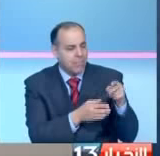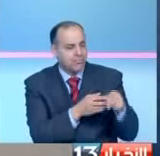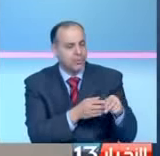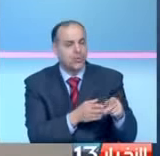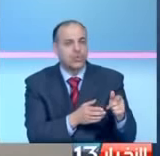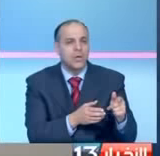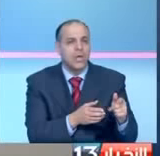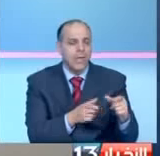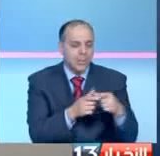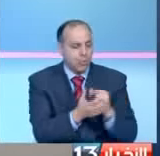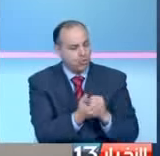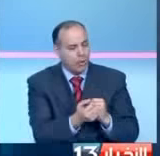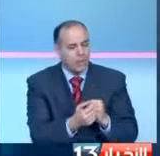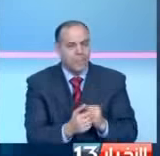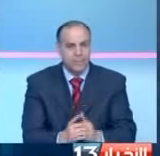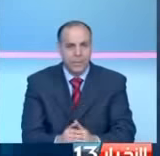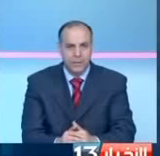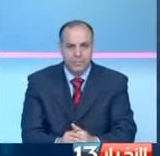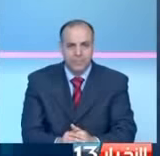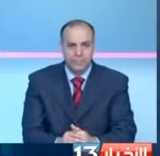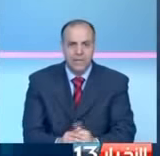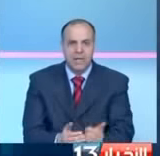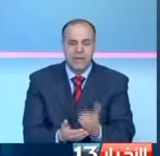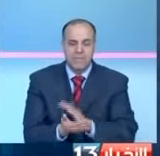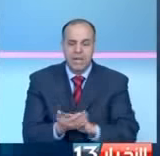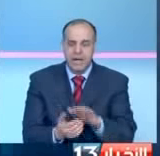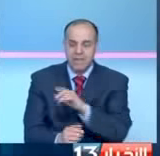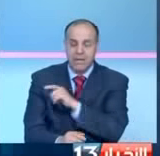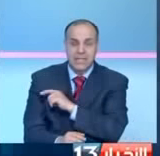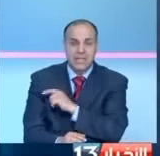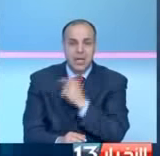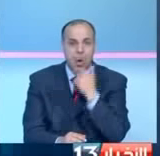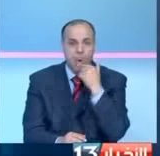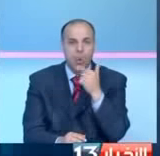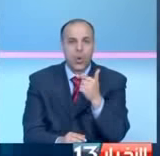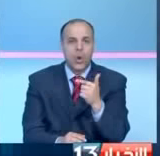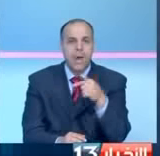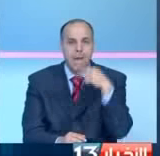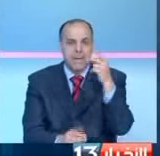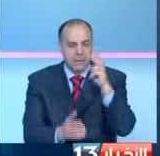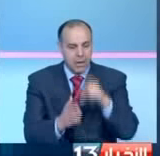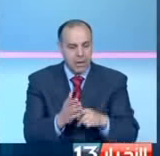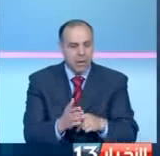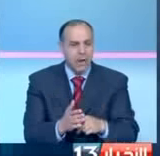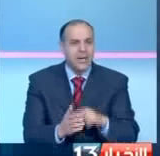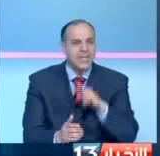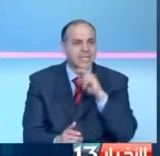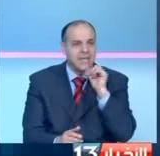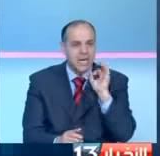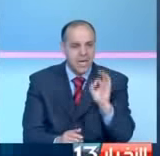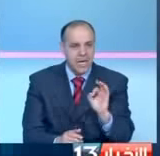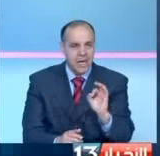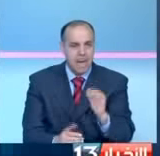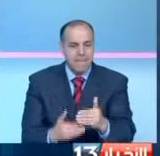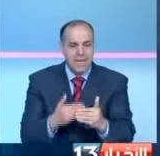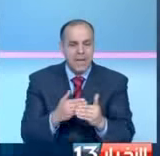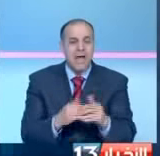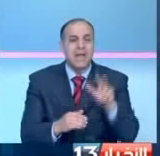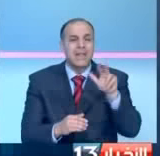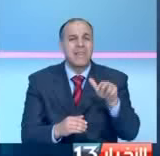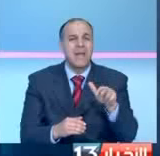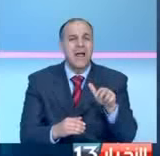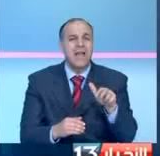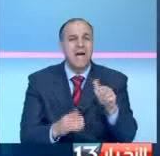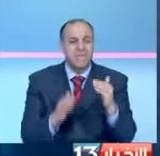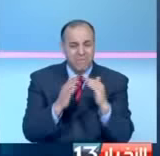تسيطر عليها الحكومة. في الأراضي الفلسطينية المحتلة وبعد قرار الاحتلال الإسرائيلي بناء 3000